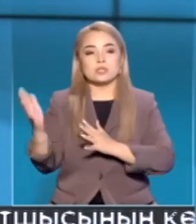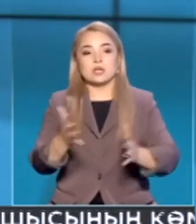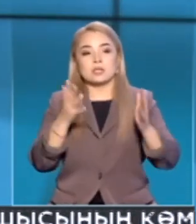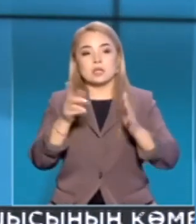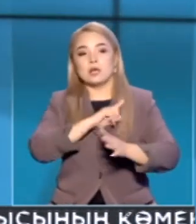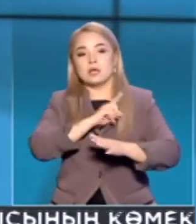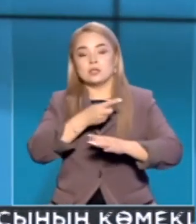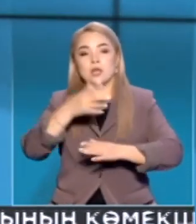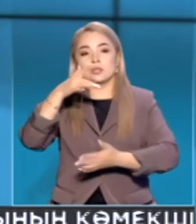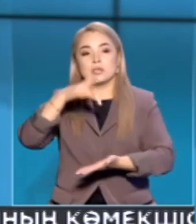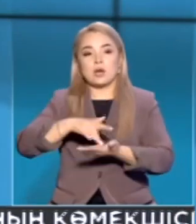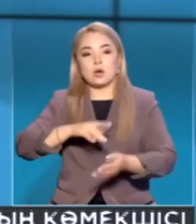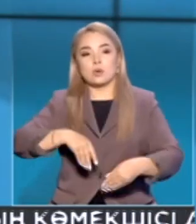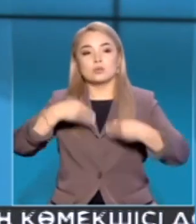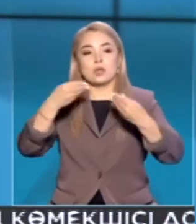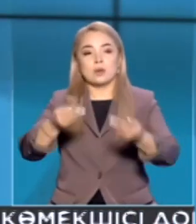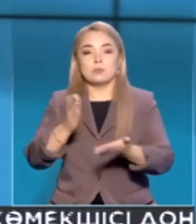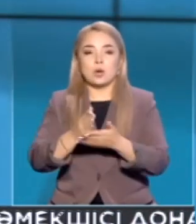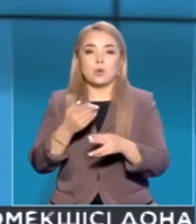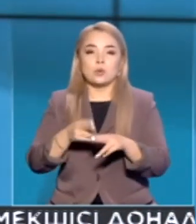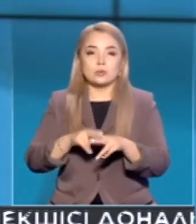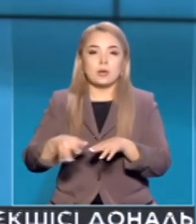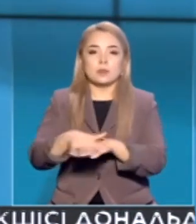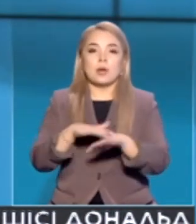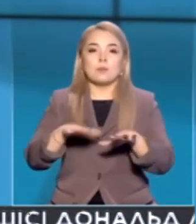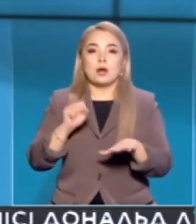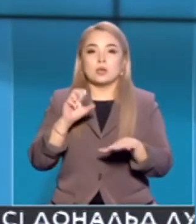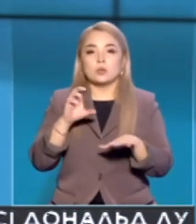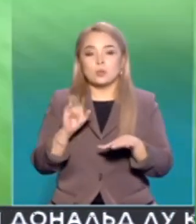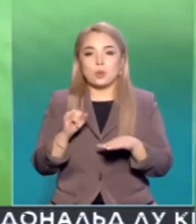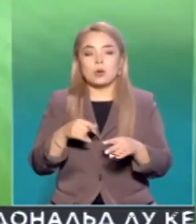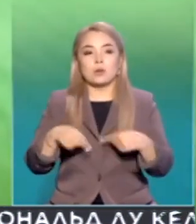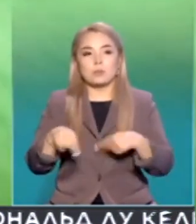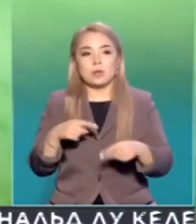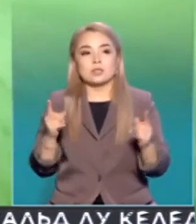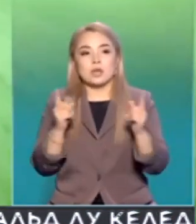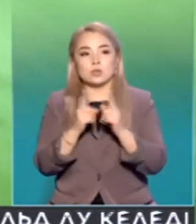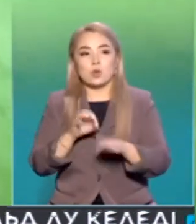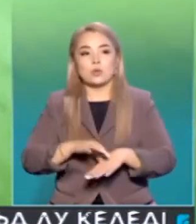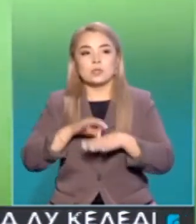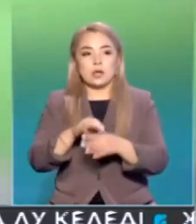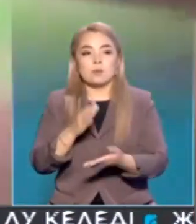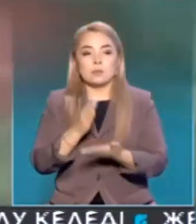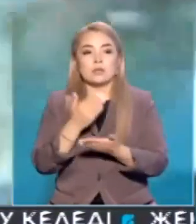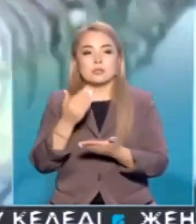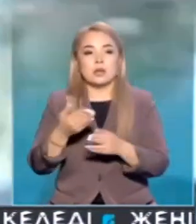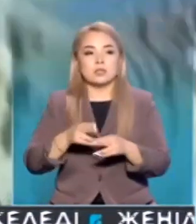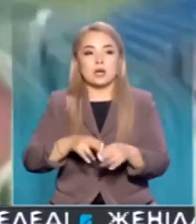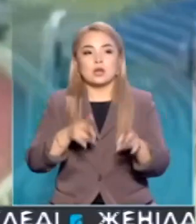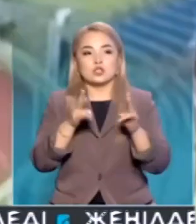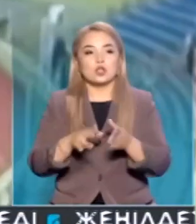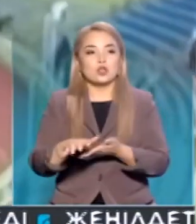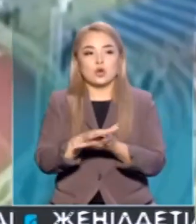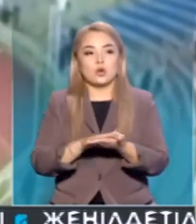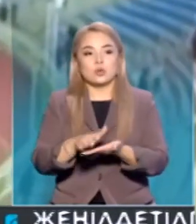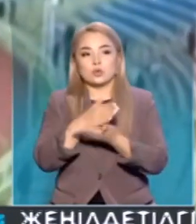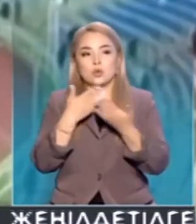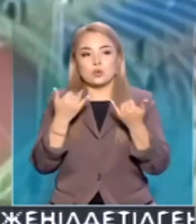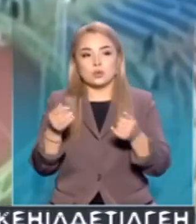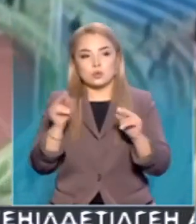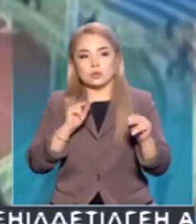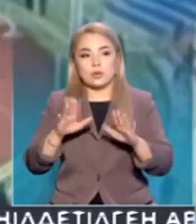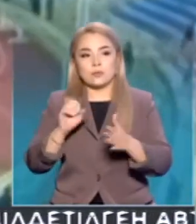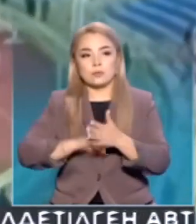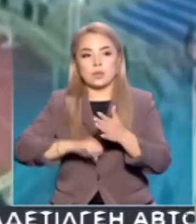екпінімен алаң ортасына құлаған еді. Ол кезде Ордабасы мен Ақсу командасы арасында кездесу өтіп жатқан болатын. Жарақат алған ешкім болмады, оқыс